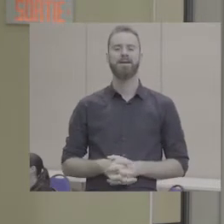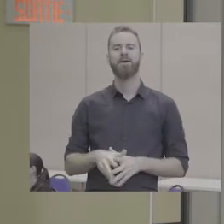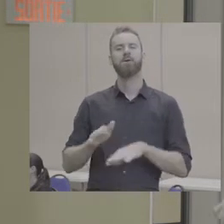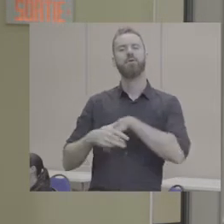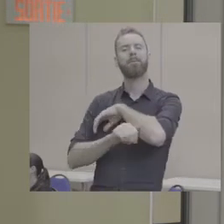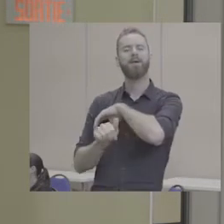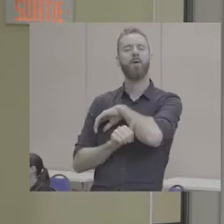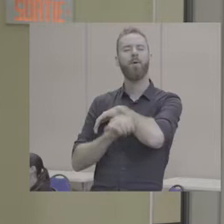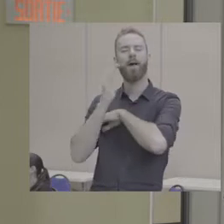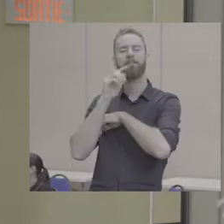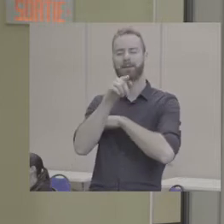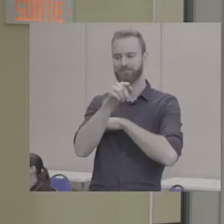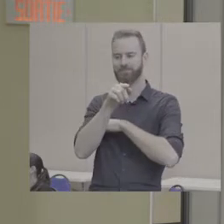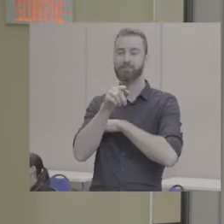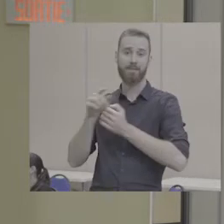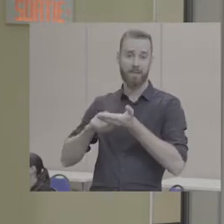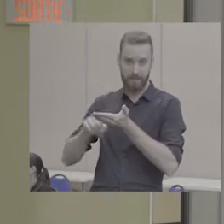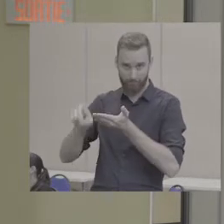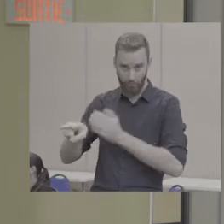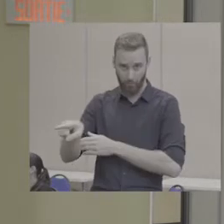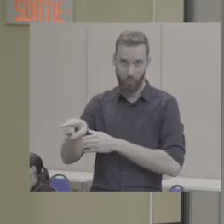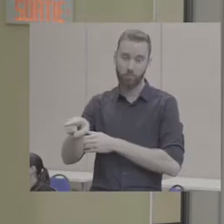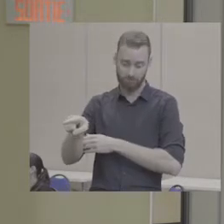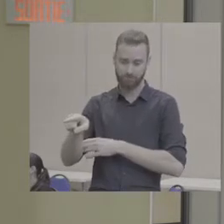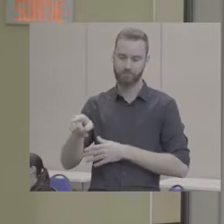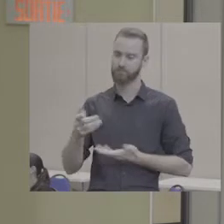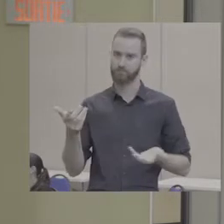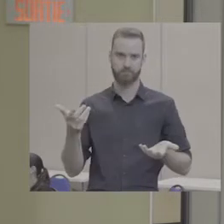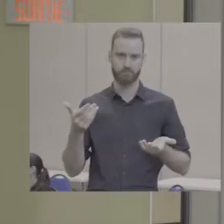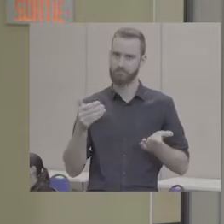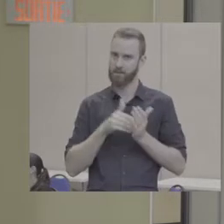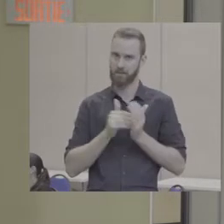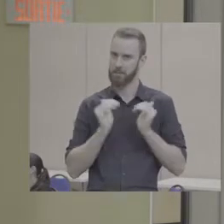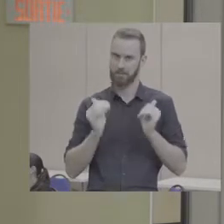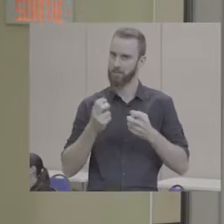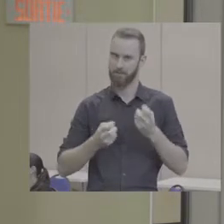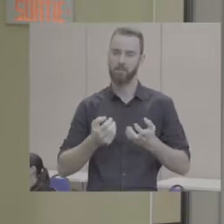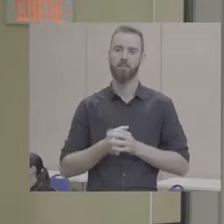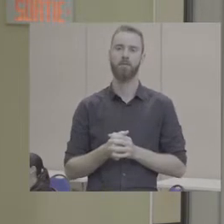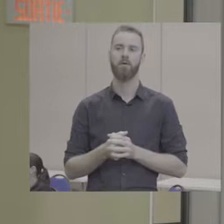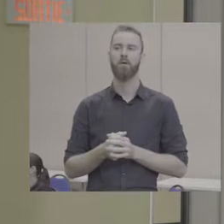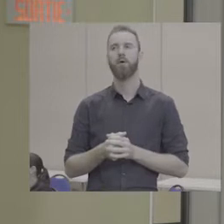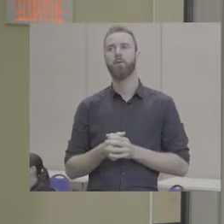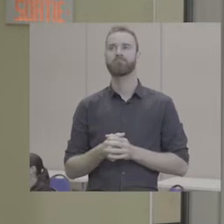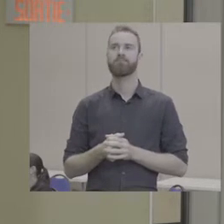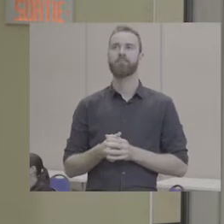du balcon à réparer, encore là, ils ont